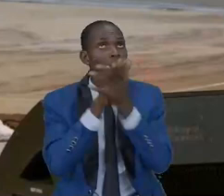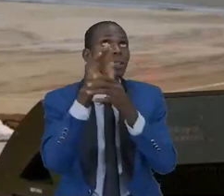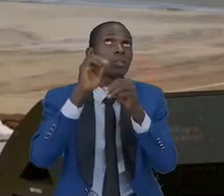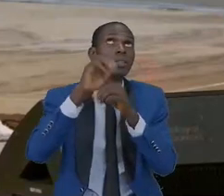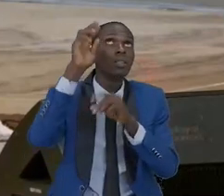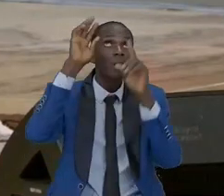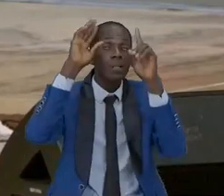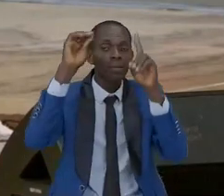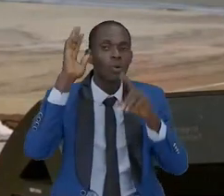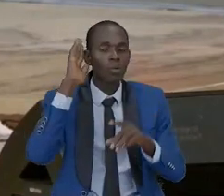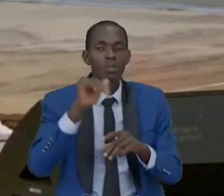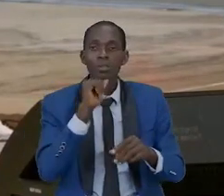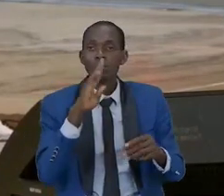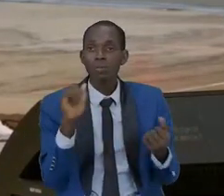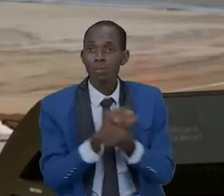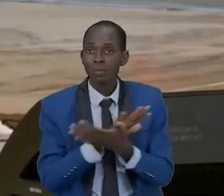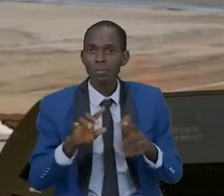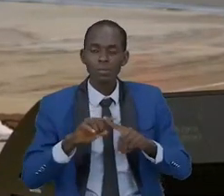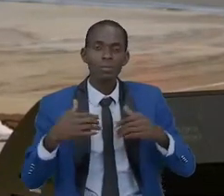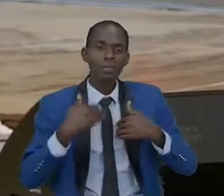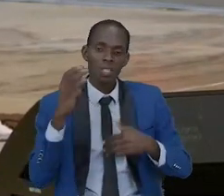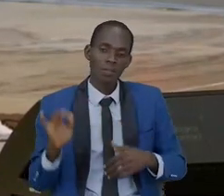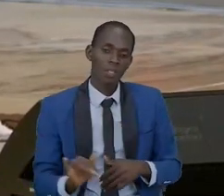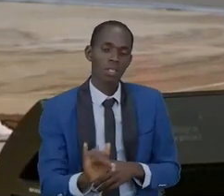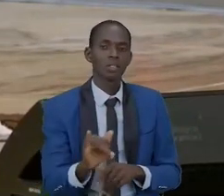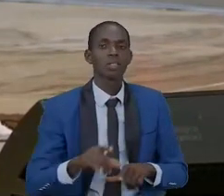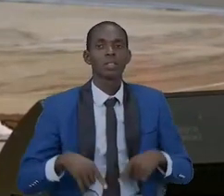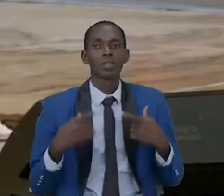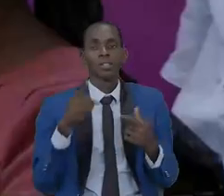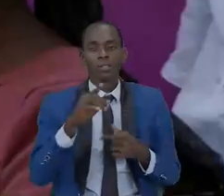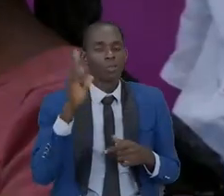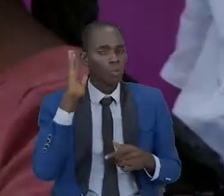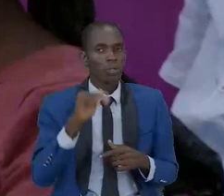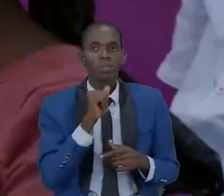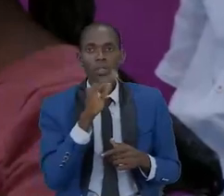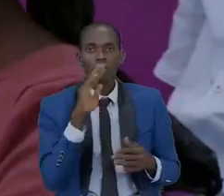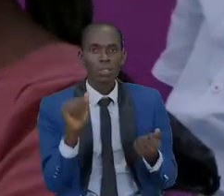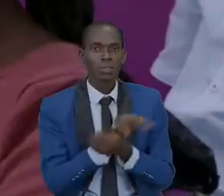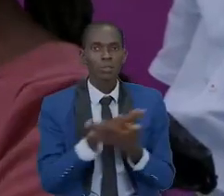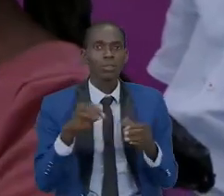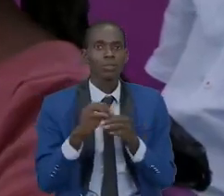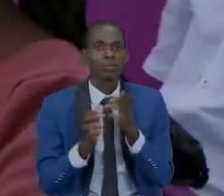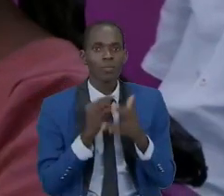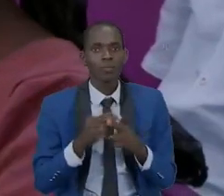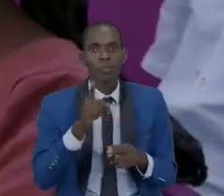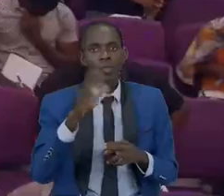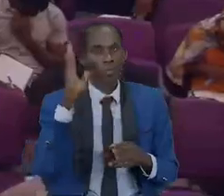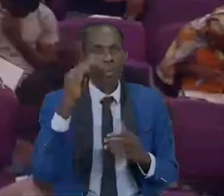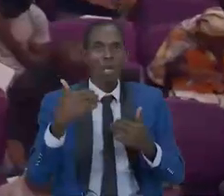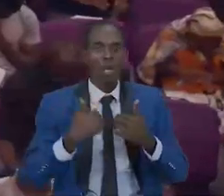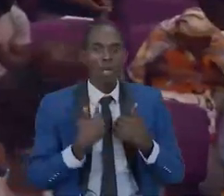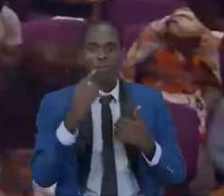périsse point mais qu'il est la vie éternelle vous ne perdrez point vous aurez la vie éternelle